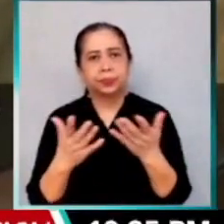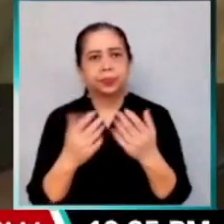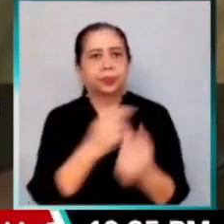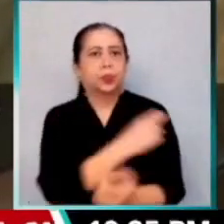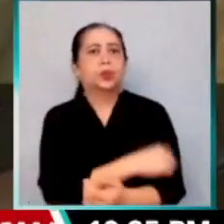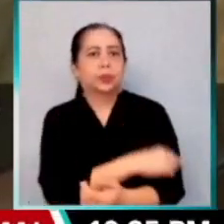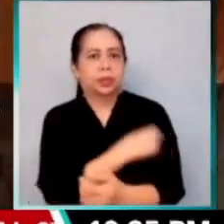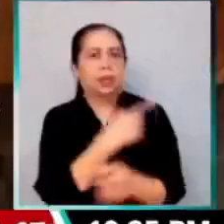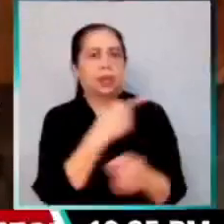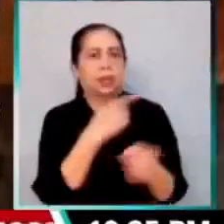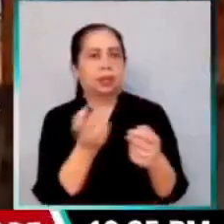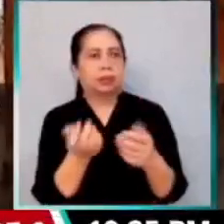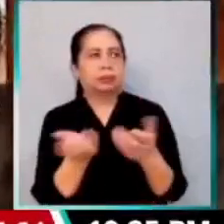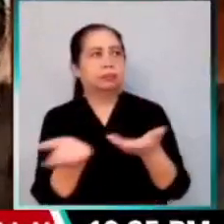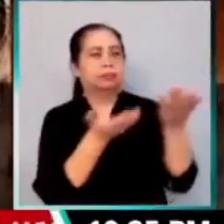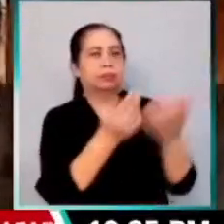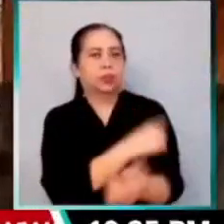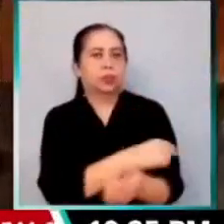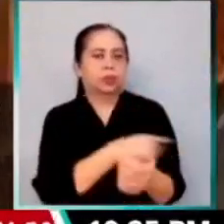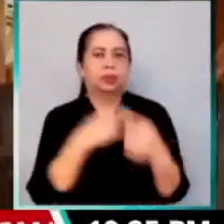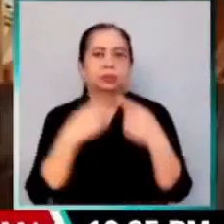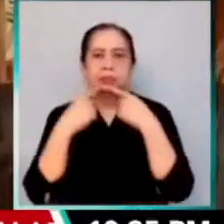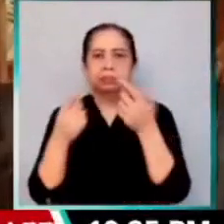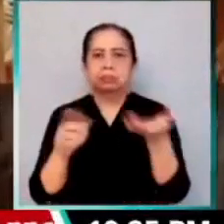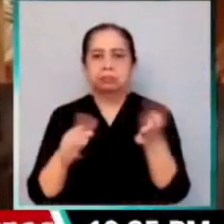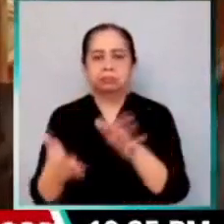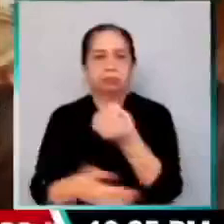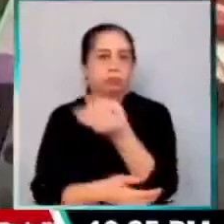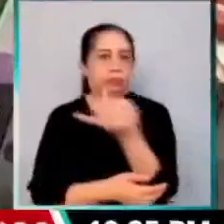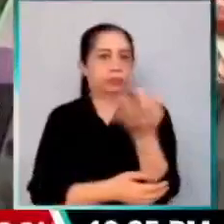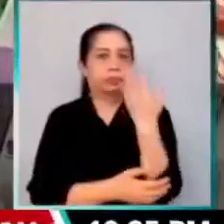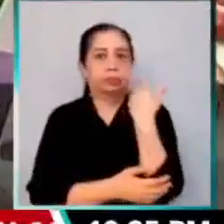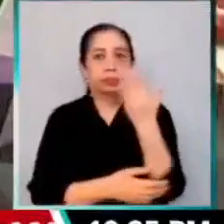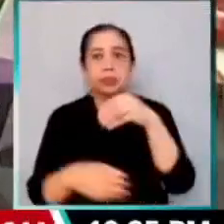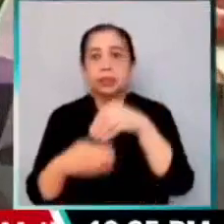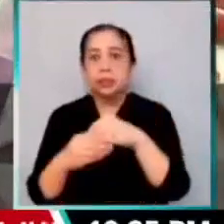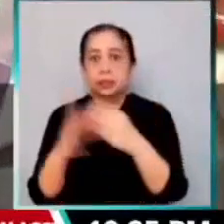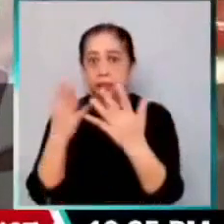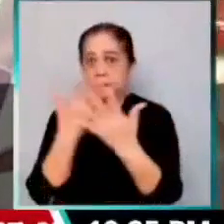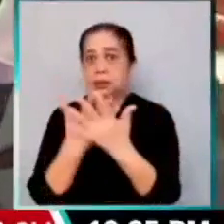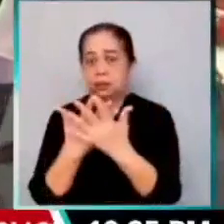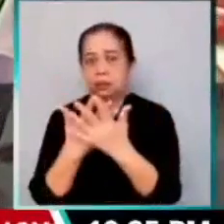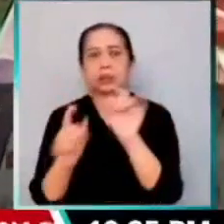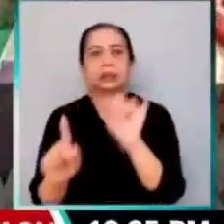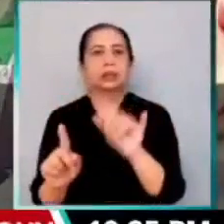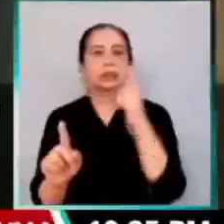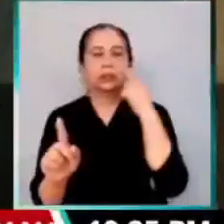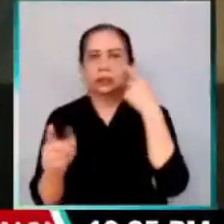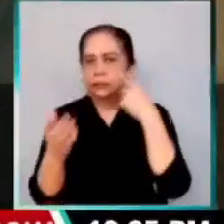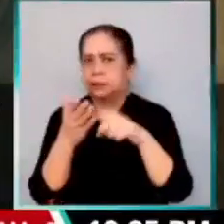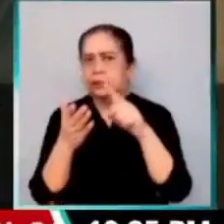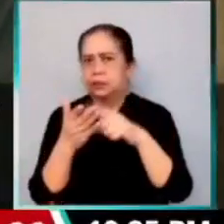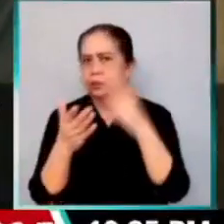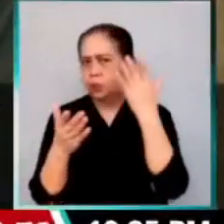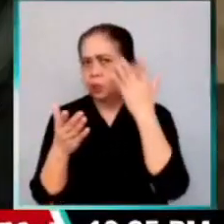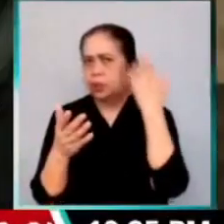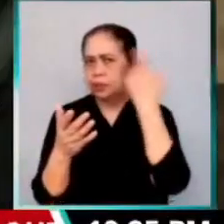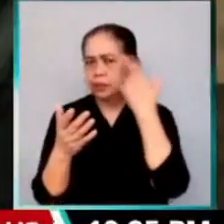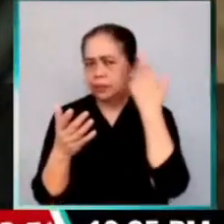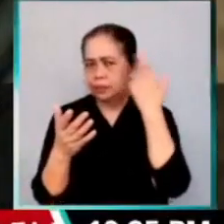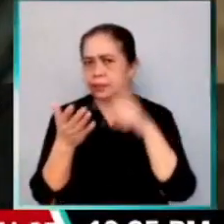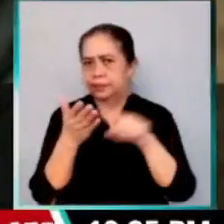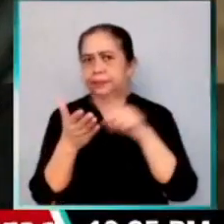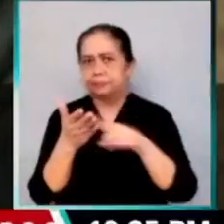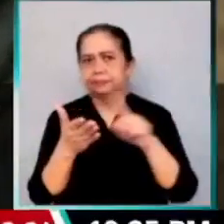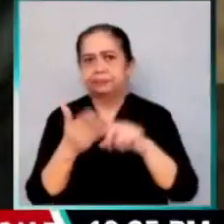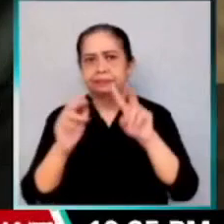hospital records. Ang bilang ng mga namamatay sa loob ng bilibid, isa daw sa sisilipin ni Katapang. We will look into that, lahat na